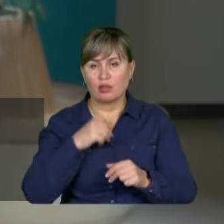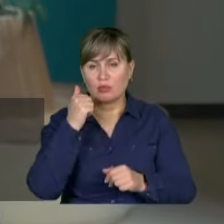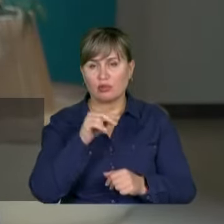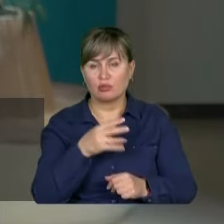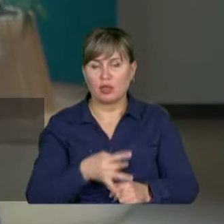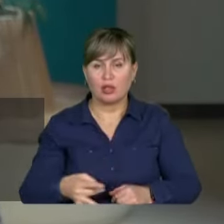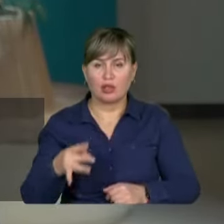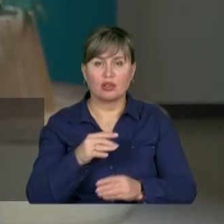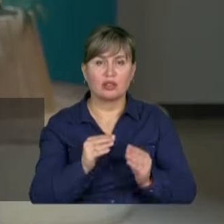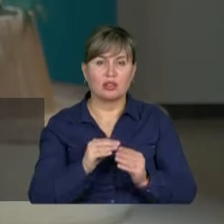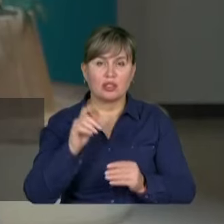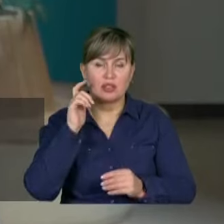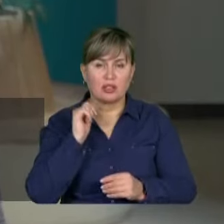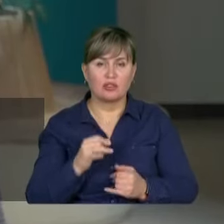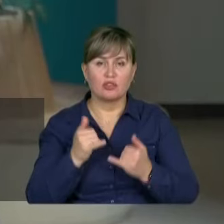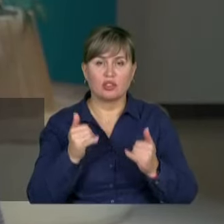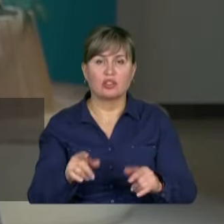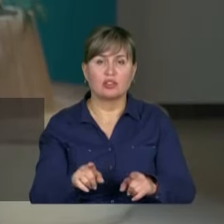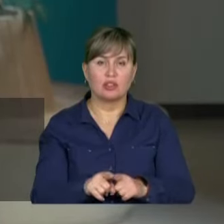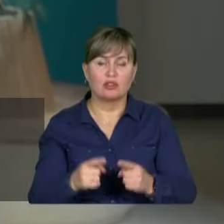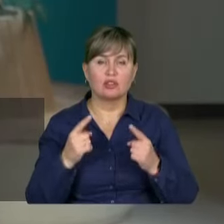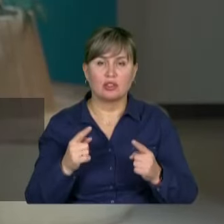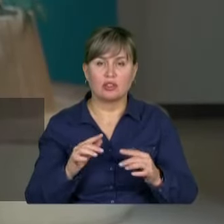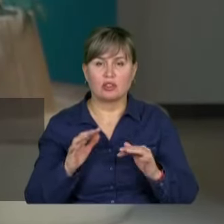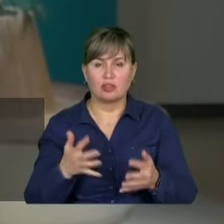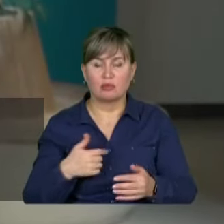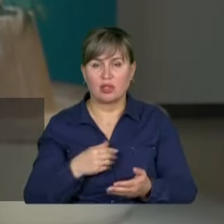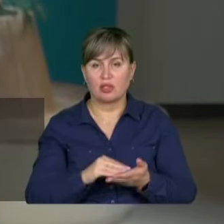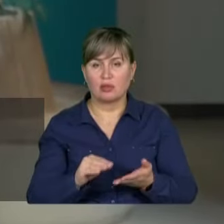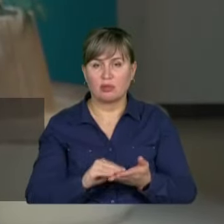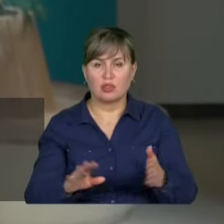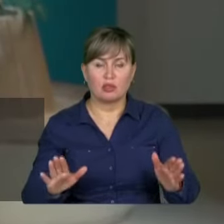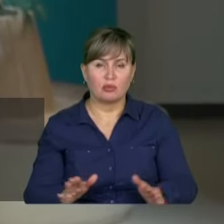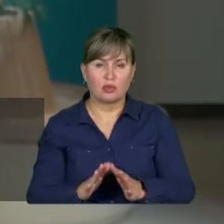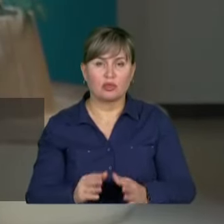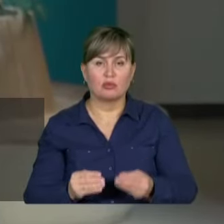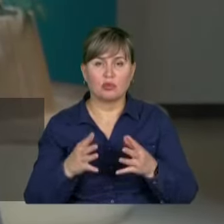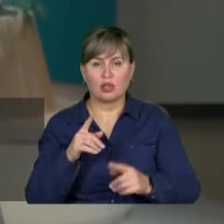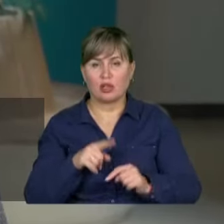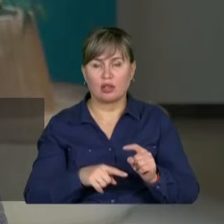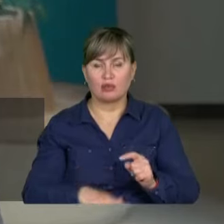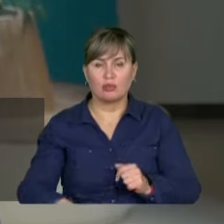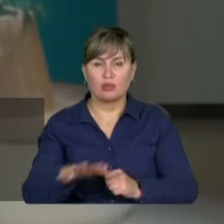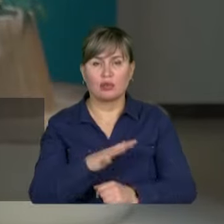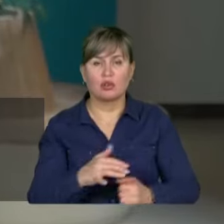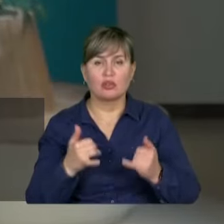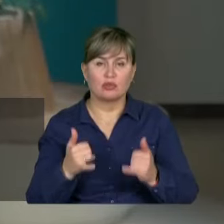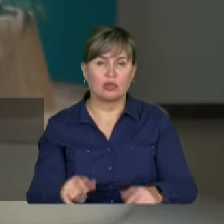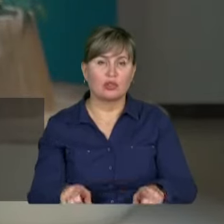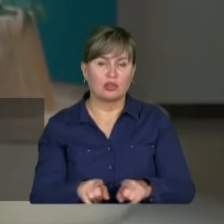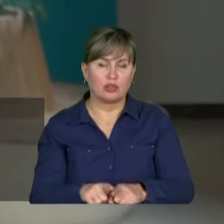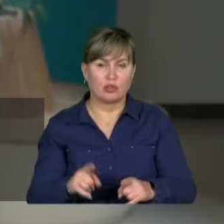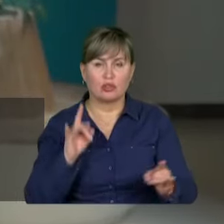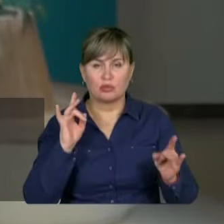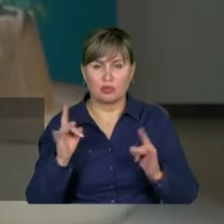Наурызбайскому району 10 лет, и в честь такого значимого события я написал песню, посвященную родному краю. Сегодня она также прозвучала